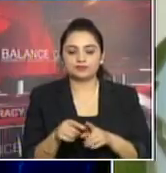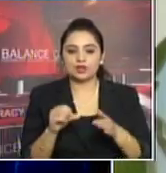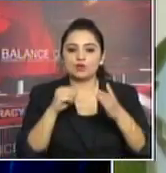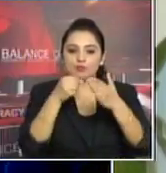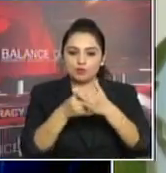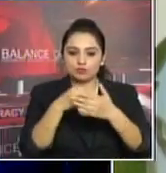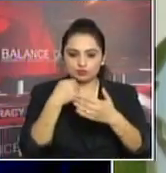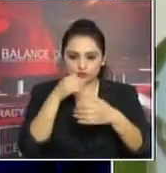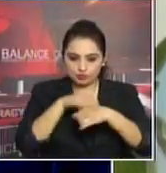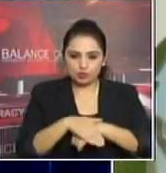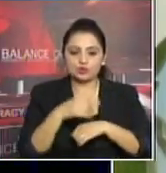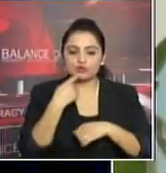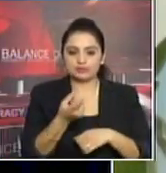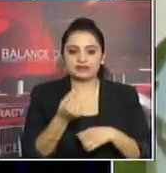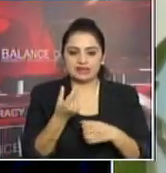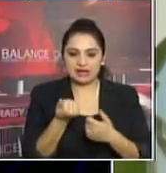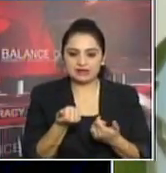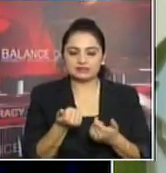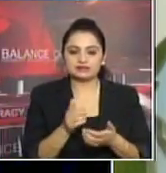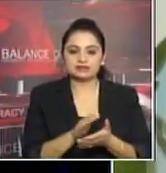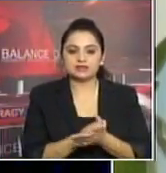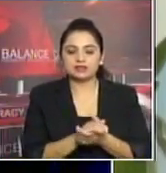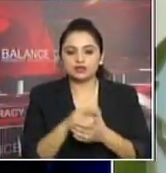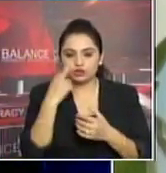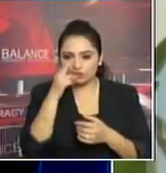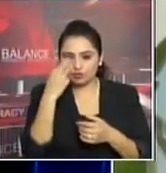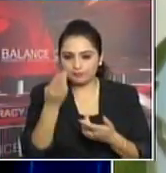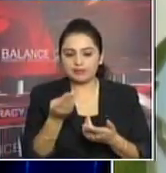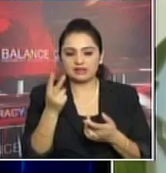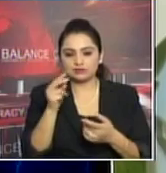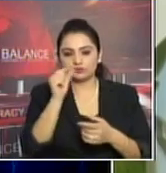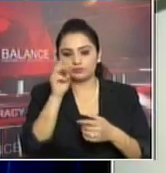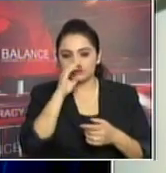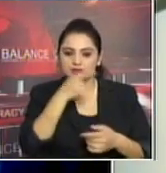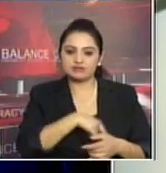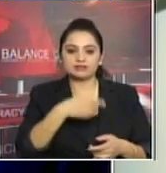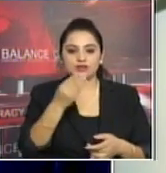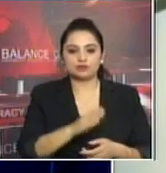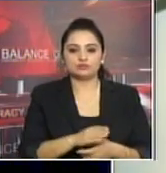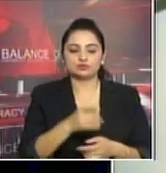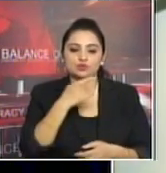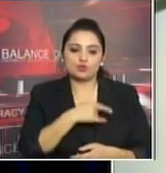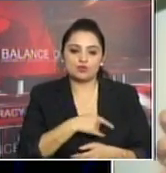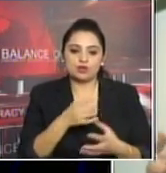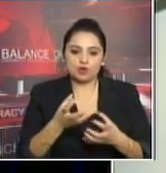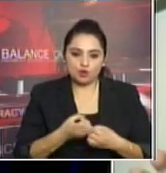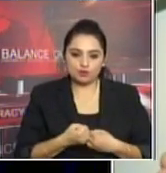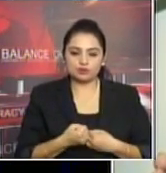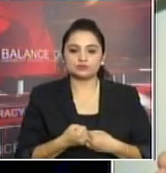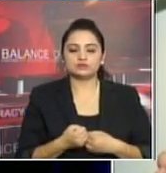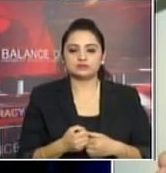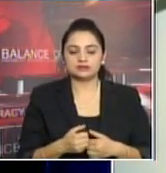हामीलाई इकोनोमिकल्ली ट्रान्जिटको हिसाबले यी विषयमा त फाइदा हुने नै भयो। उपलब्ध हुने मोस्ट